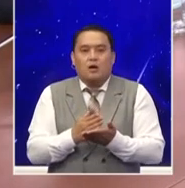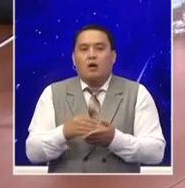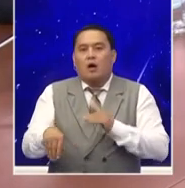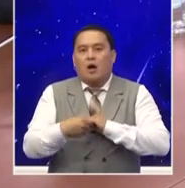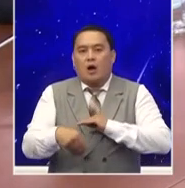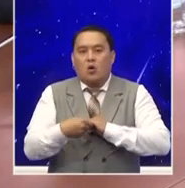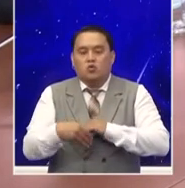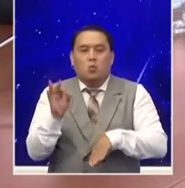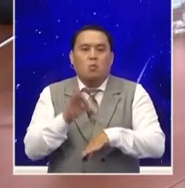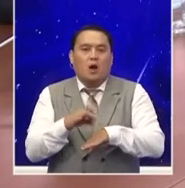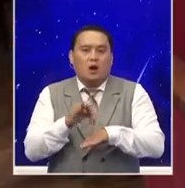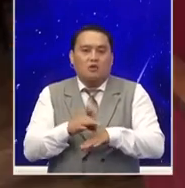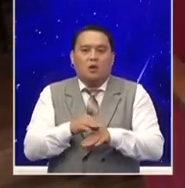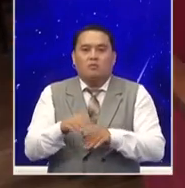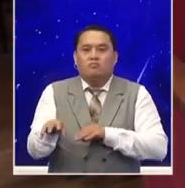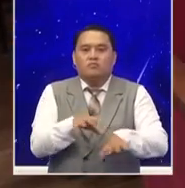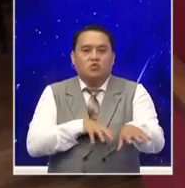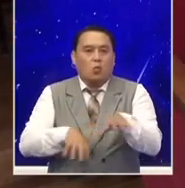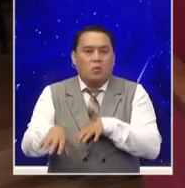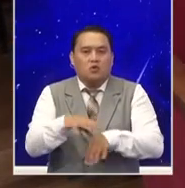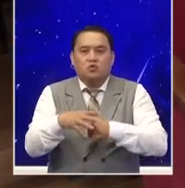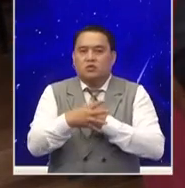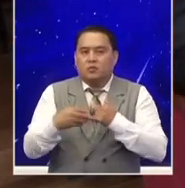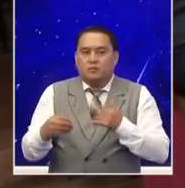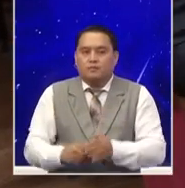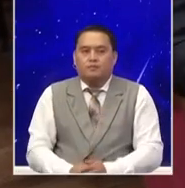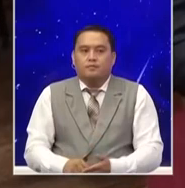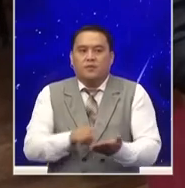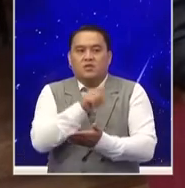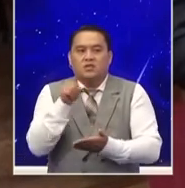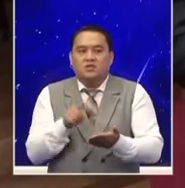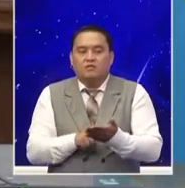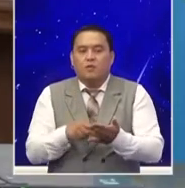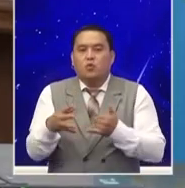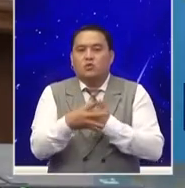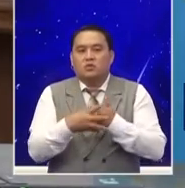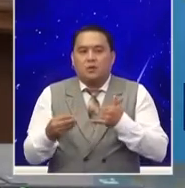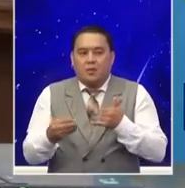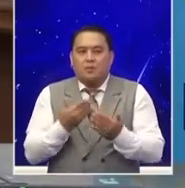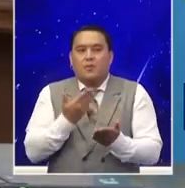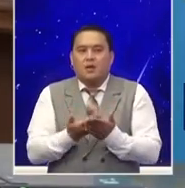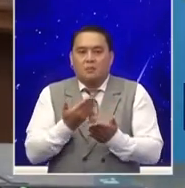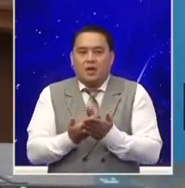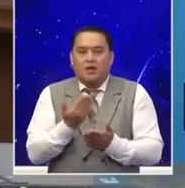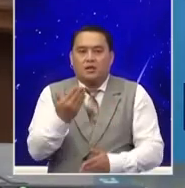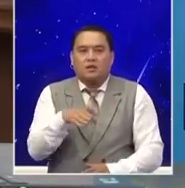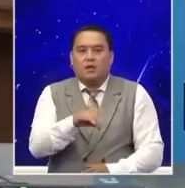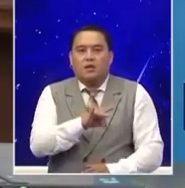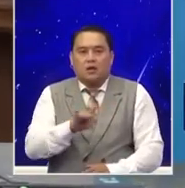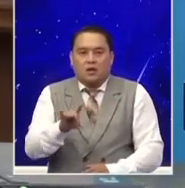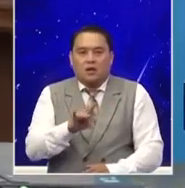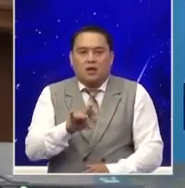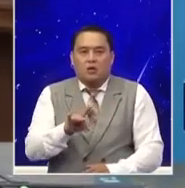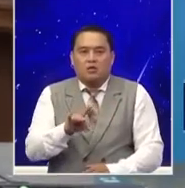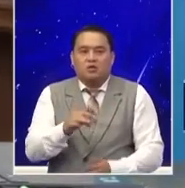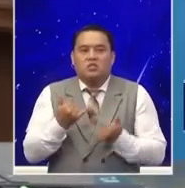коррупцию болезнью и рассказал о махинациях с землей. По земельным вопросам, вот вам яркий пример, Талгарский район.